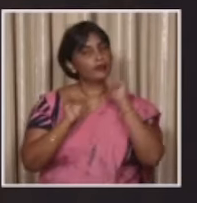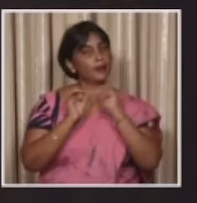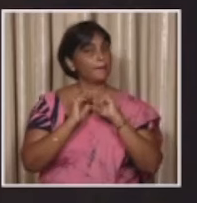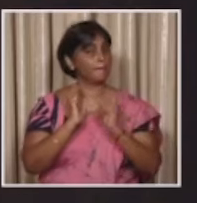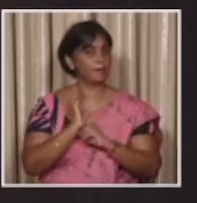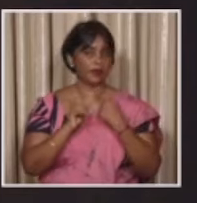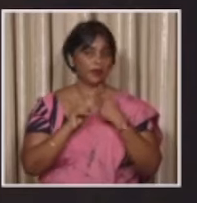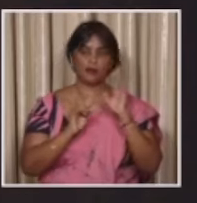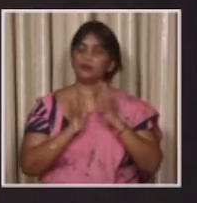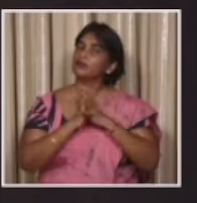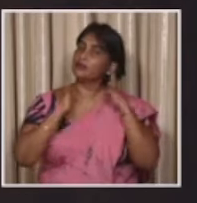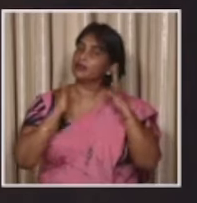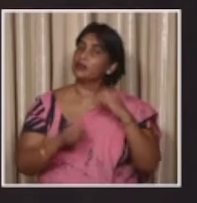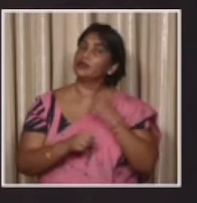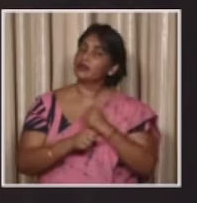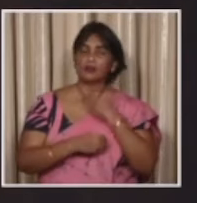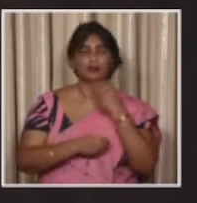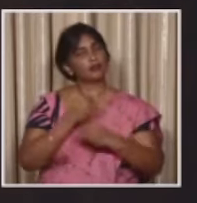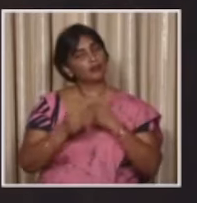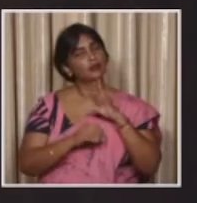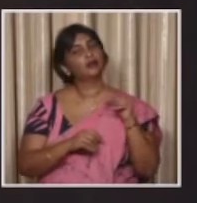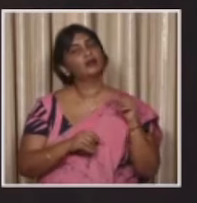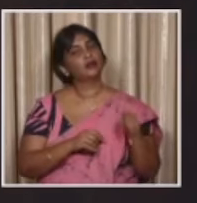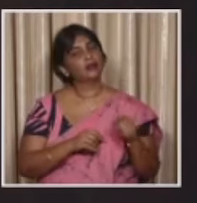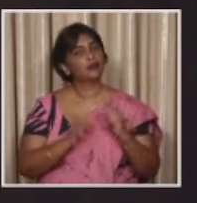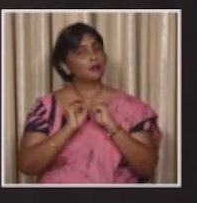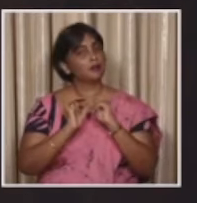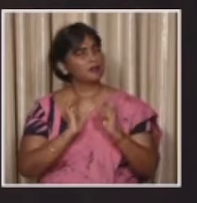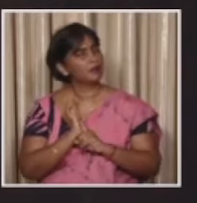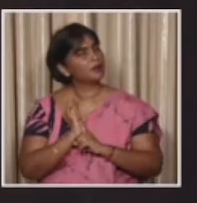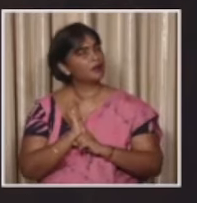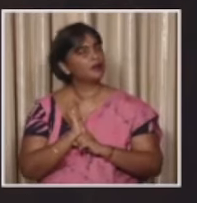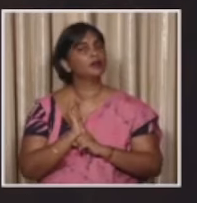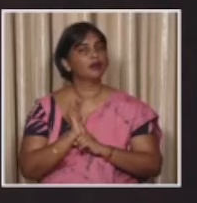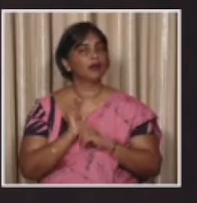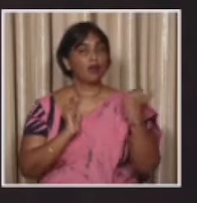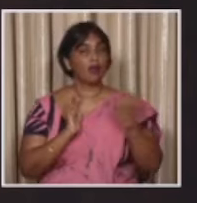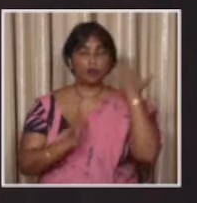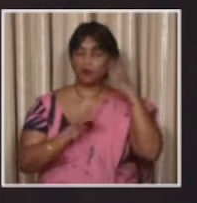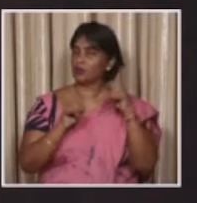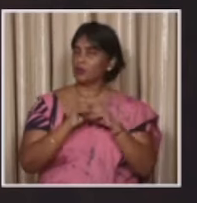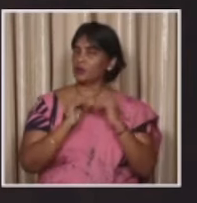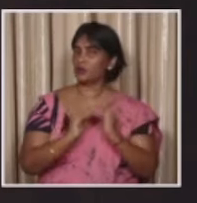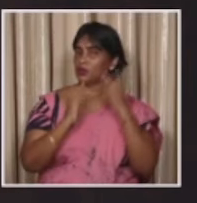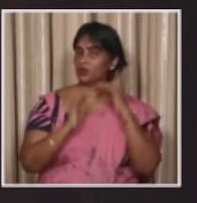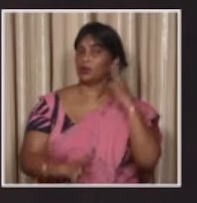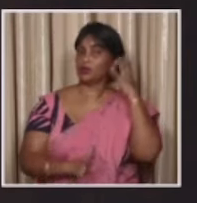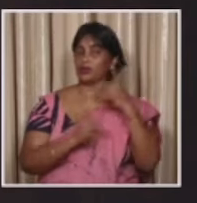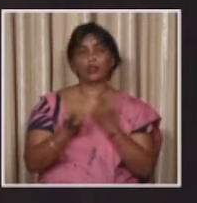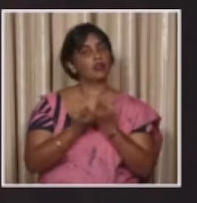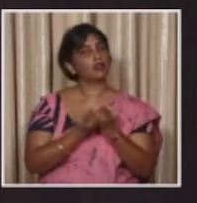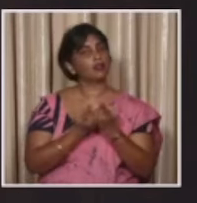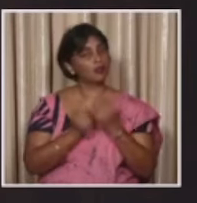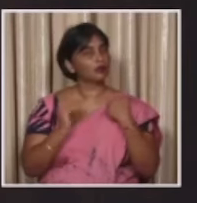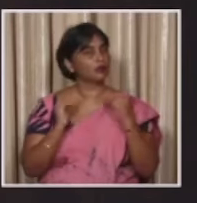නෙමෙයි, බොහෝ රාජ්‍ය ව්‍යාපාරවල මේ අනපනත් මේ නවලොවට ගැලපෙන විදිහට, ගෝලීය